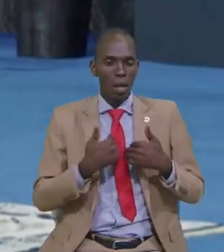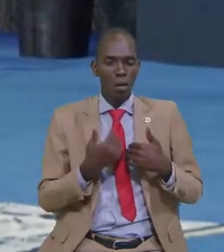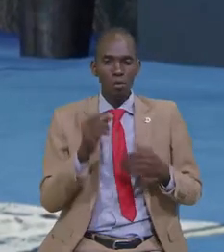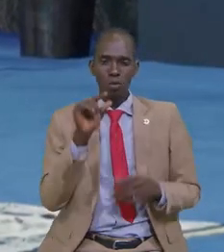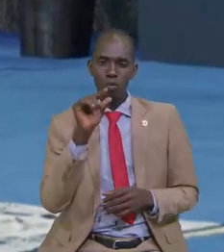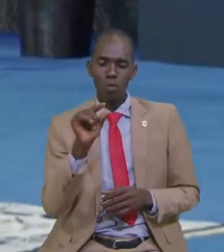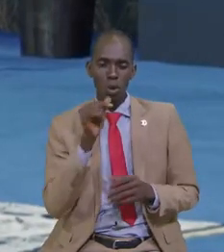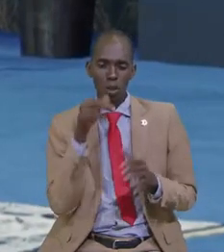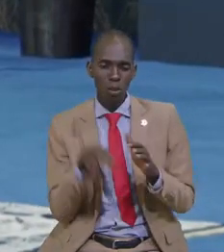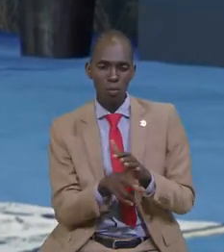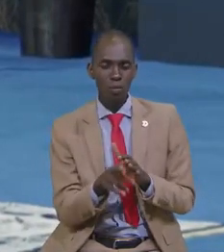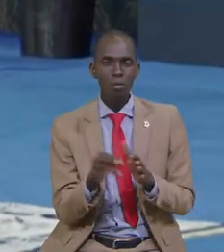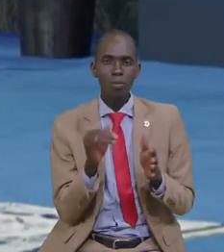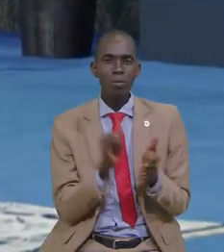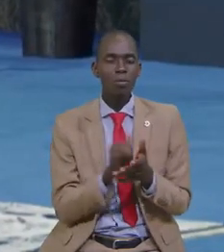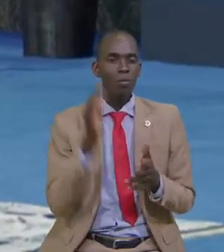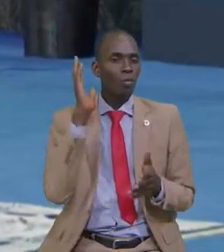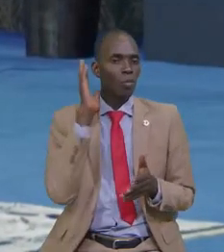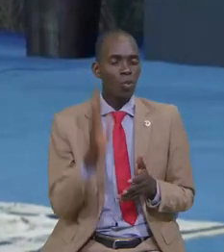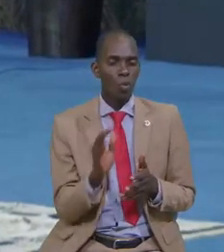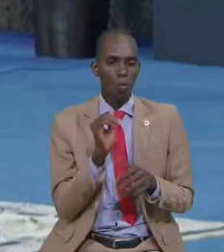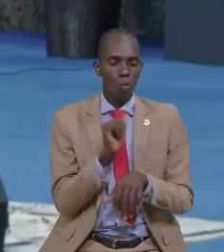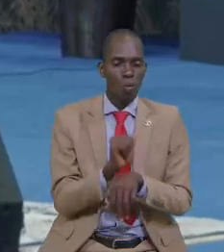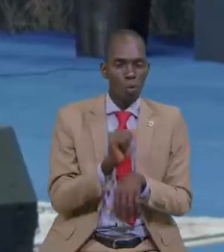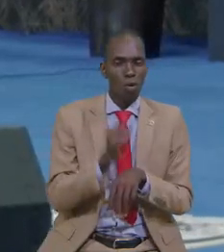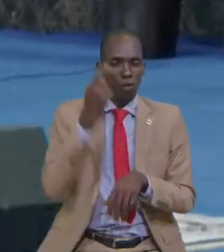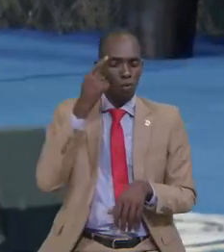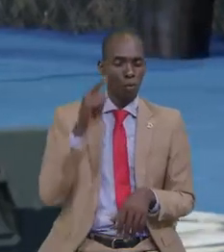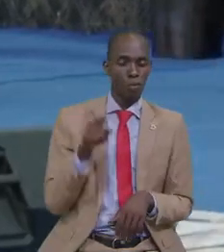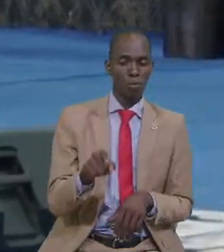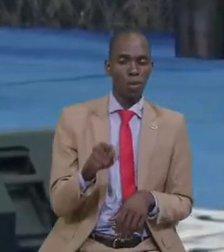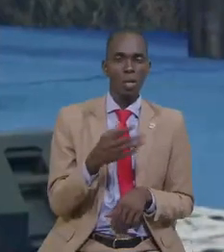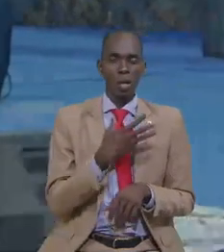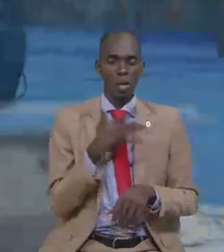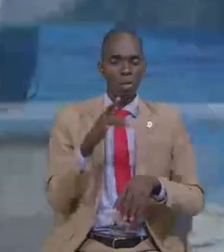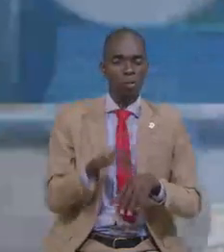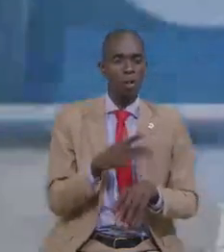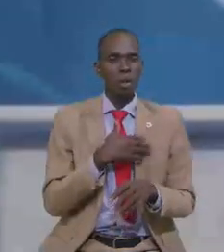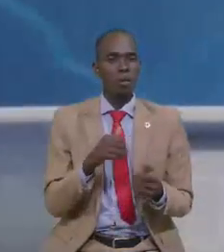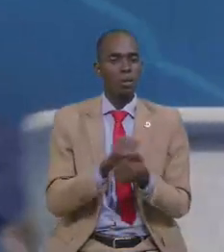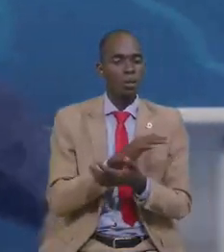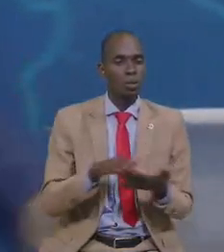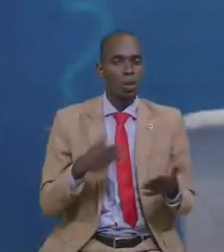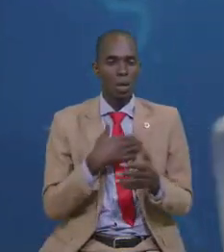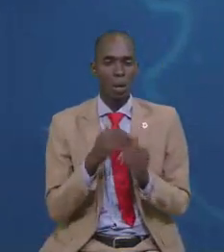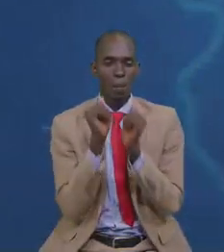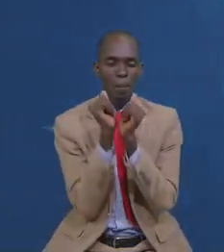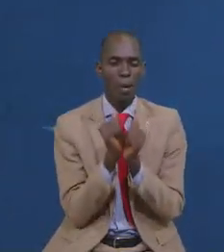petits serpents qui lui sont des coursiers qui vont courir et